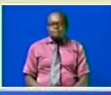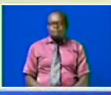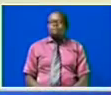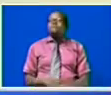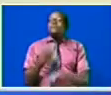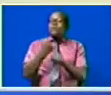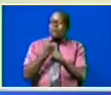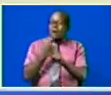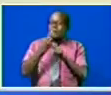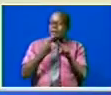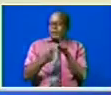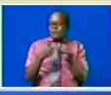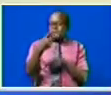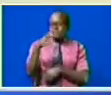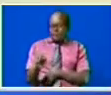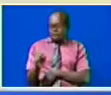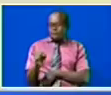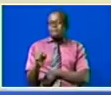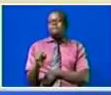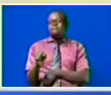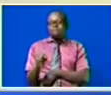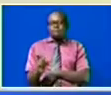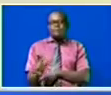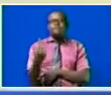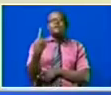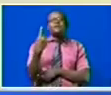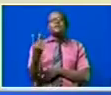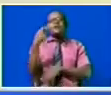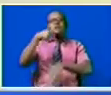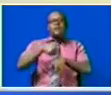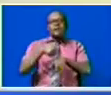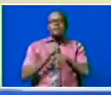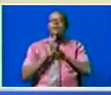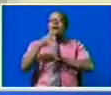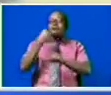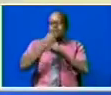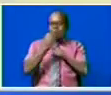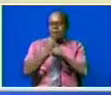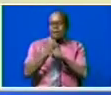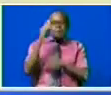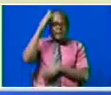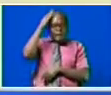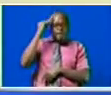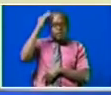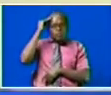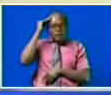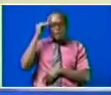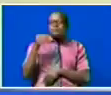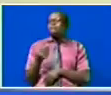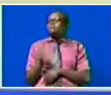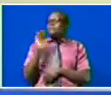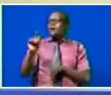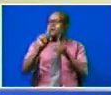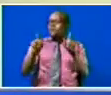Amehudumu kwa zaidi ya miaka 25 na ilikuwa ni mara yake ya pili akiwa amekamilisha huduma Somalia, wanao wakiulizwa maswali